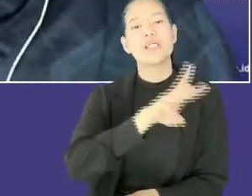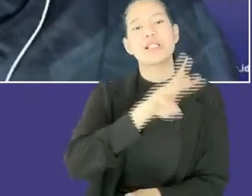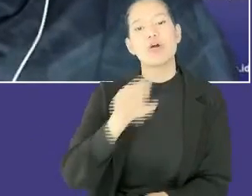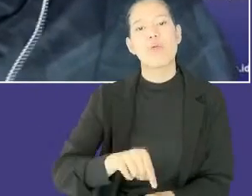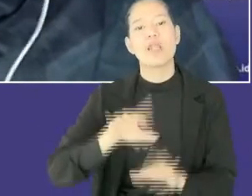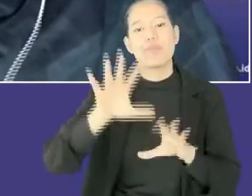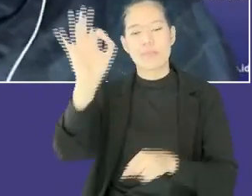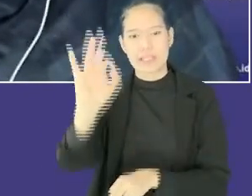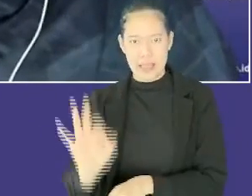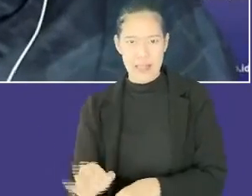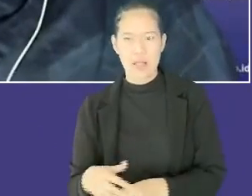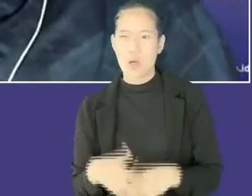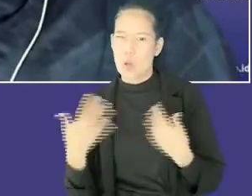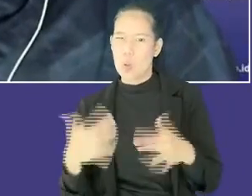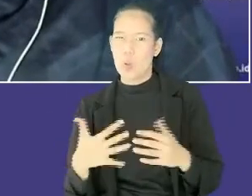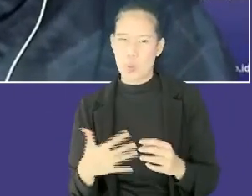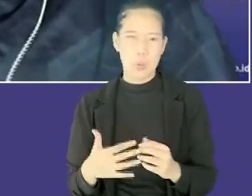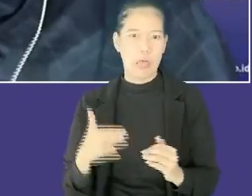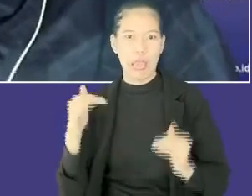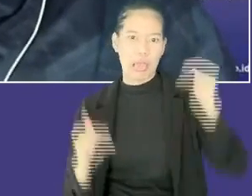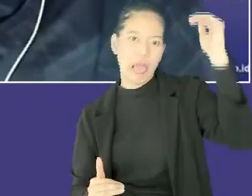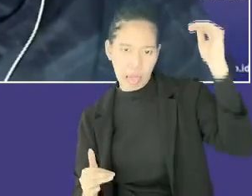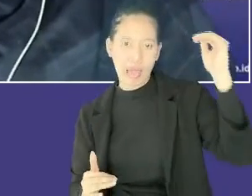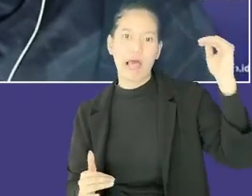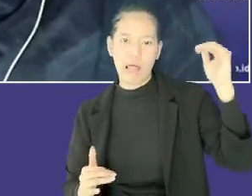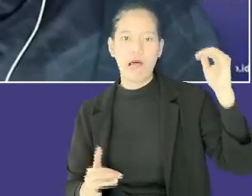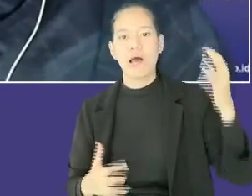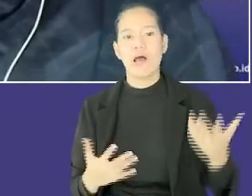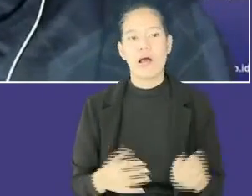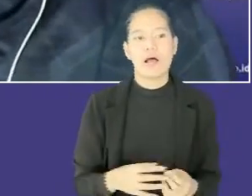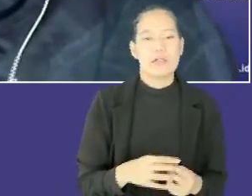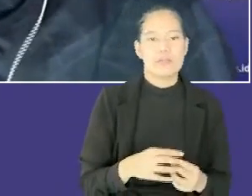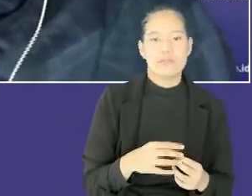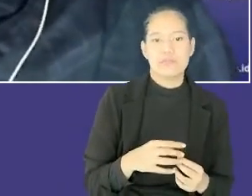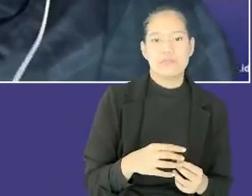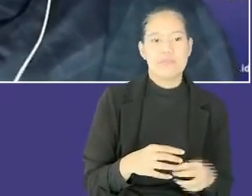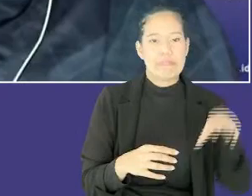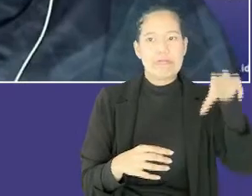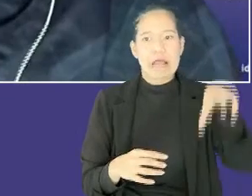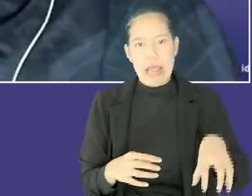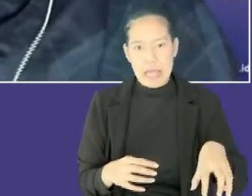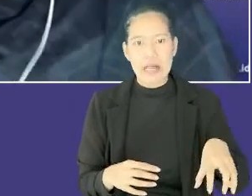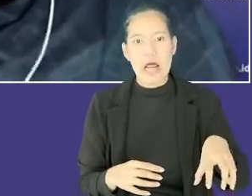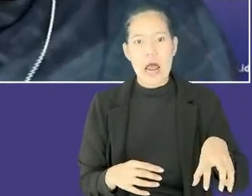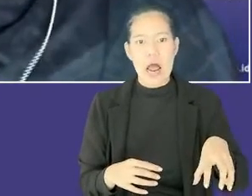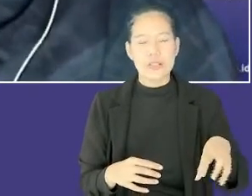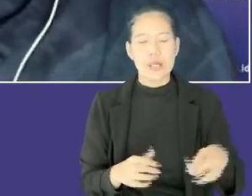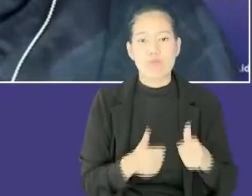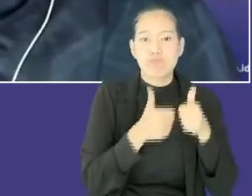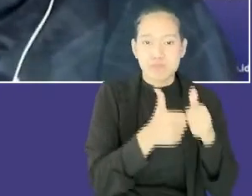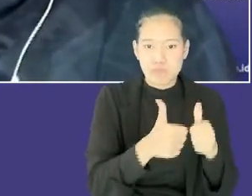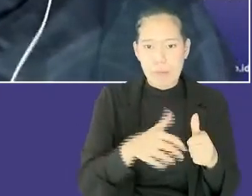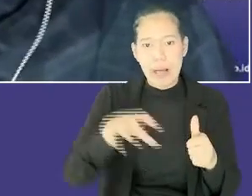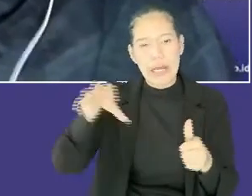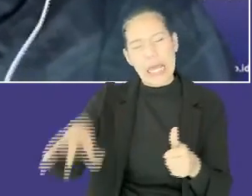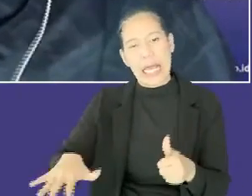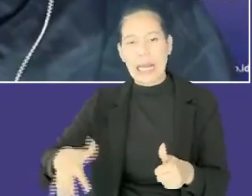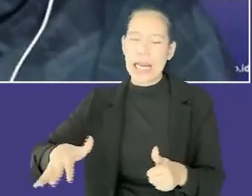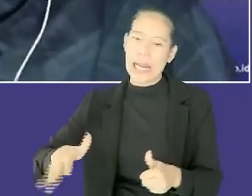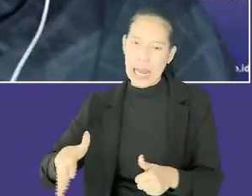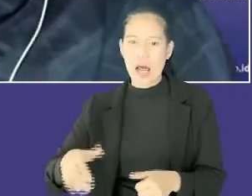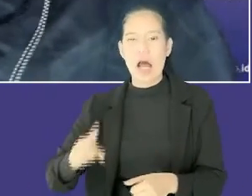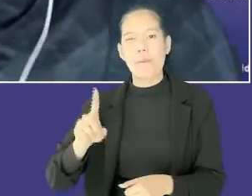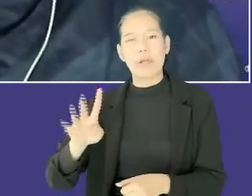jauh ya jauh sekali nih the kesenjangannya dengan yang masih barangkali di bawah pada 14 utamanya saja